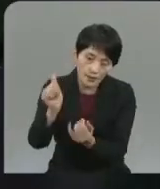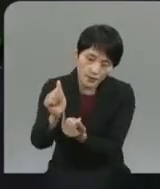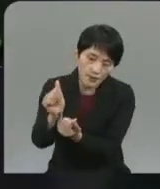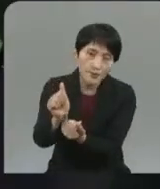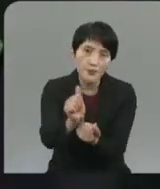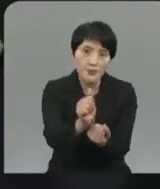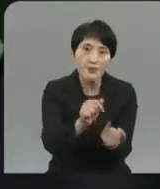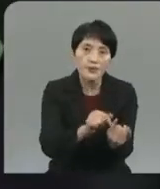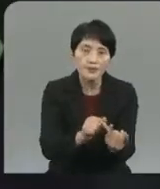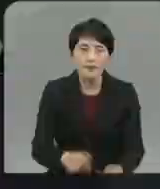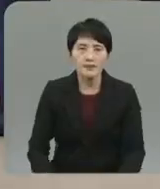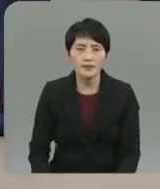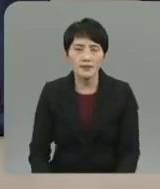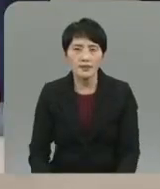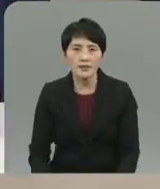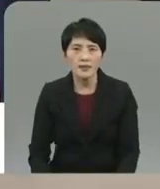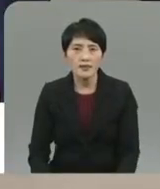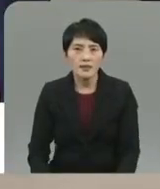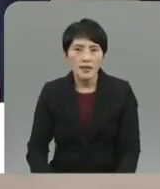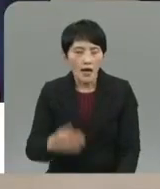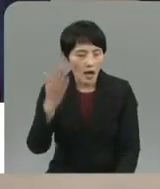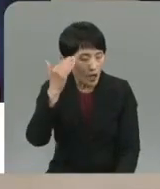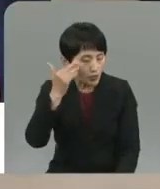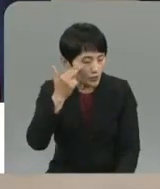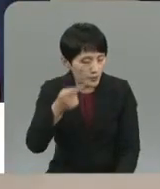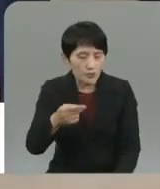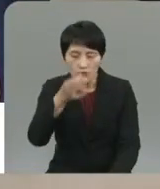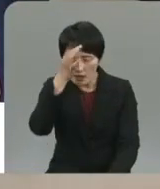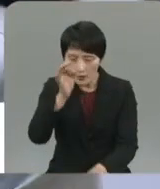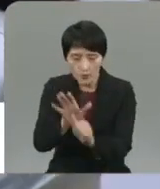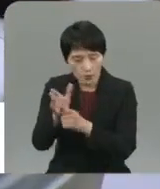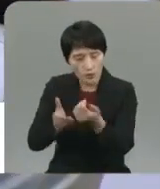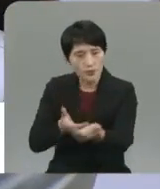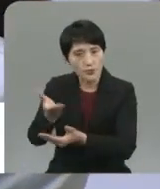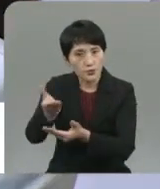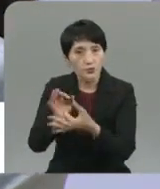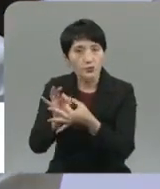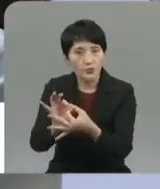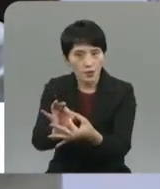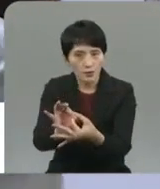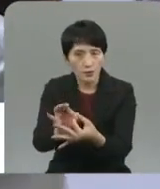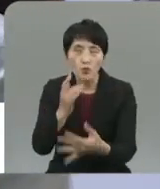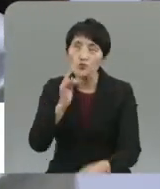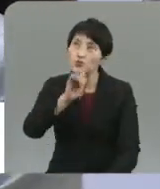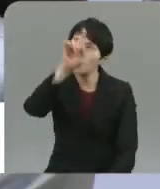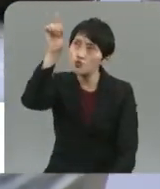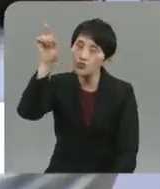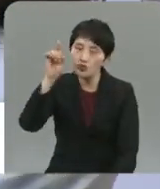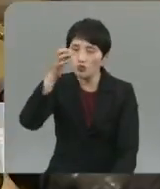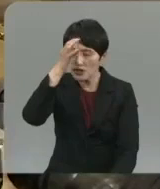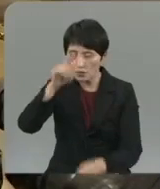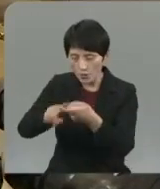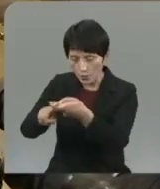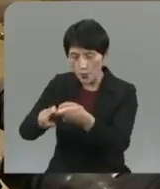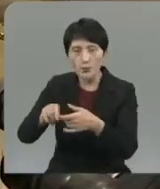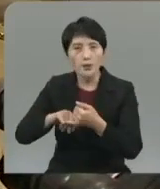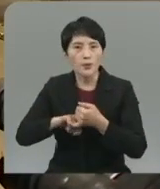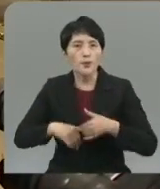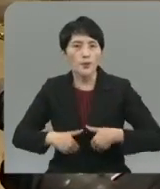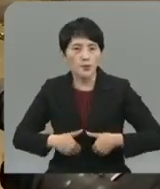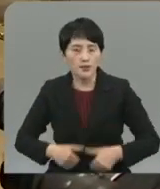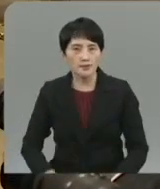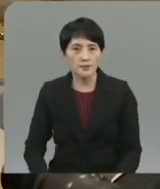郊外にあるNASAアメリカ航空宇宙局のゴダード宇宙飛行センターを訪れ韓米